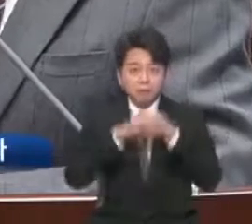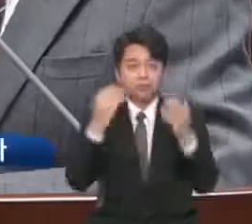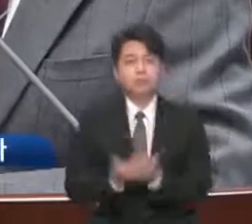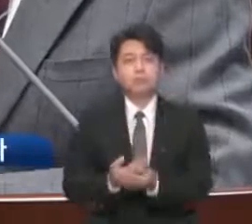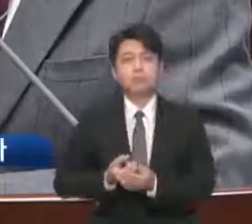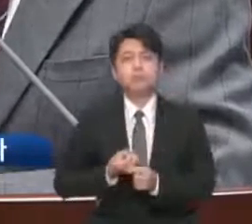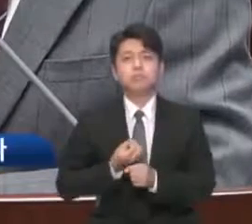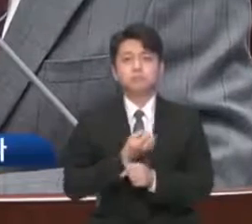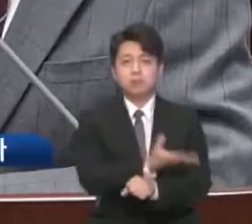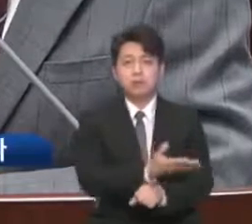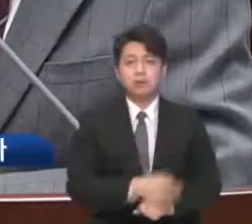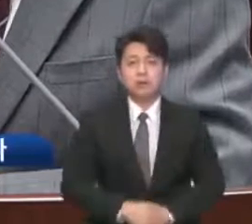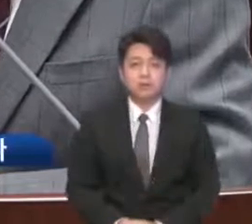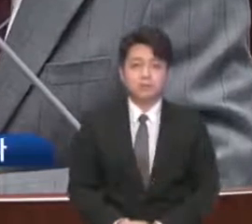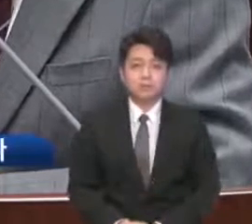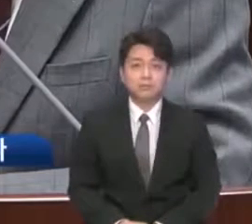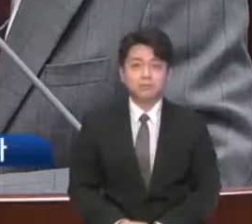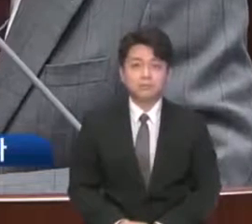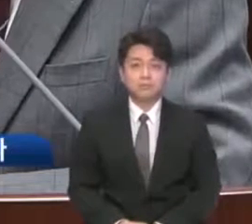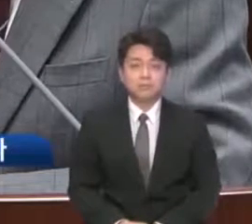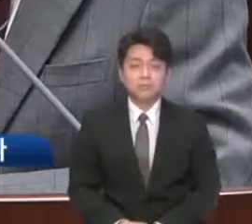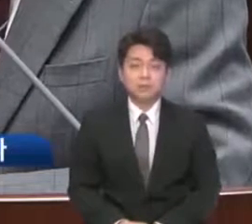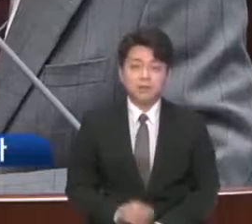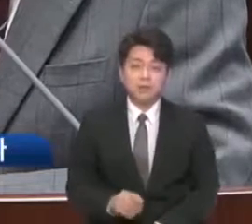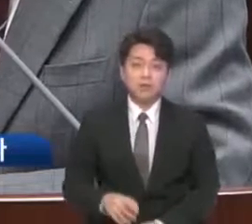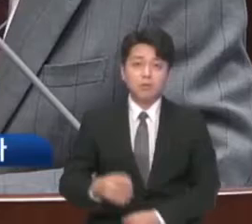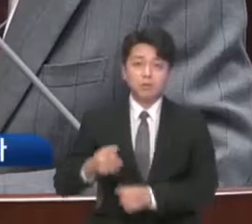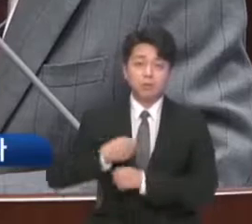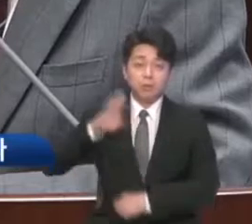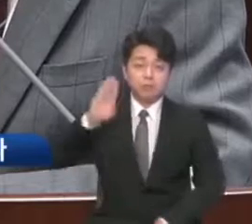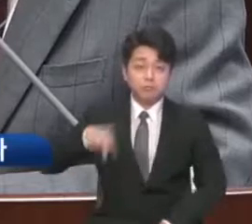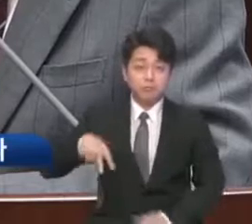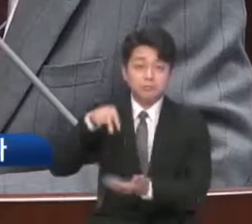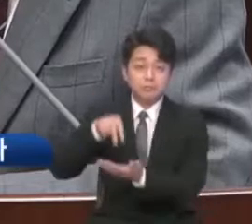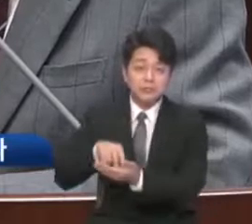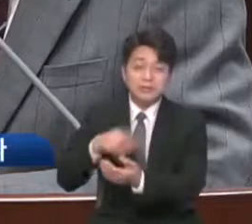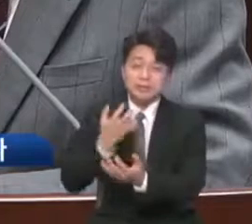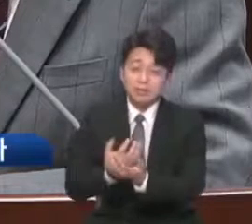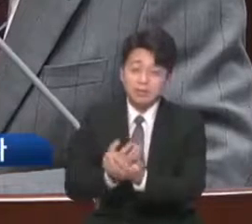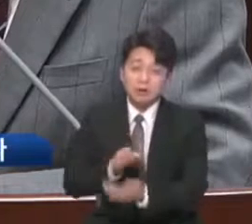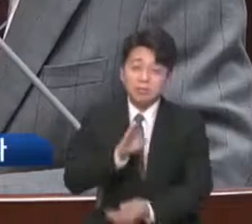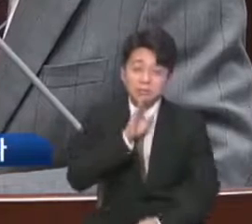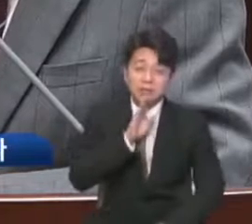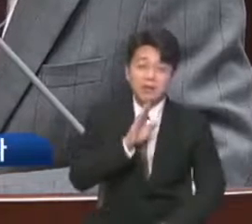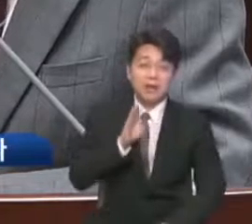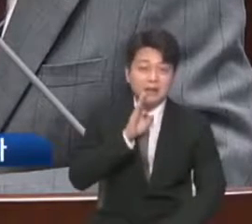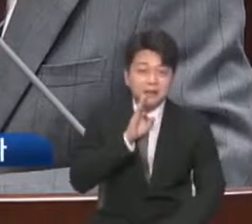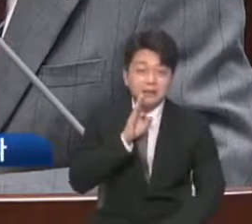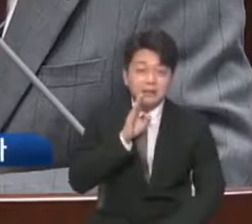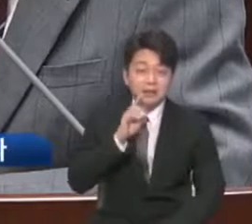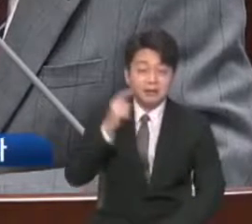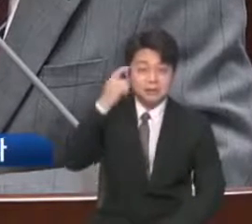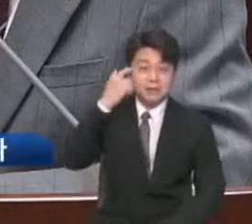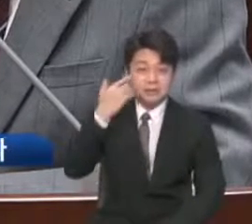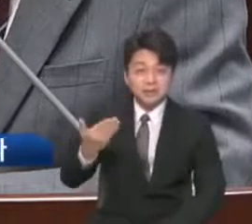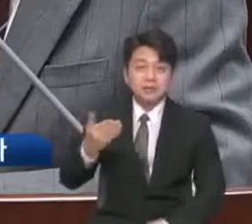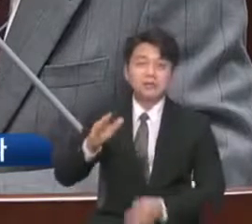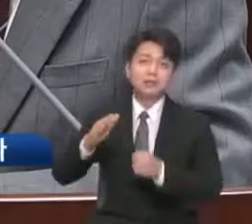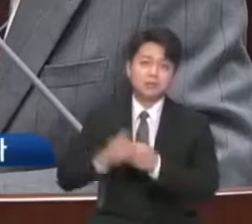유출이 됐습니다. 그래서 이게 자료가 맞는 거냐 아니냐 그렇게 질의가 들어왔기 때문에